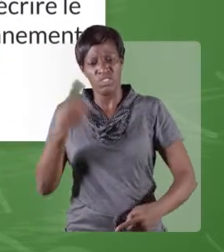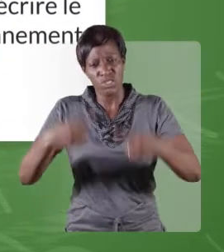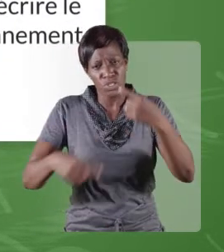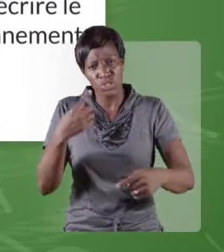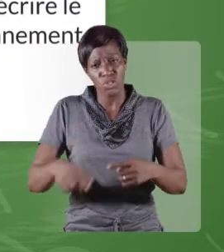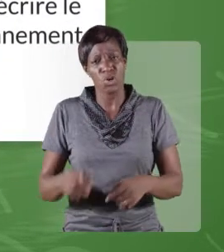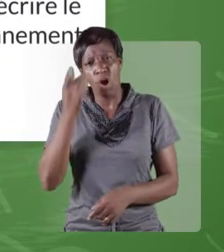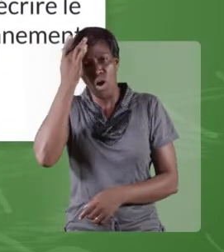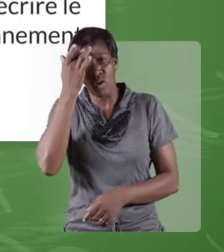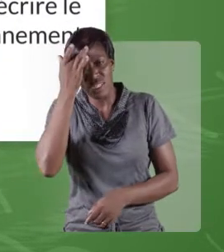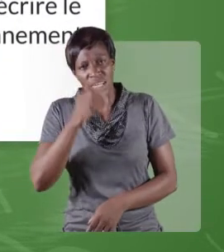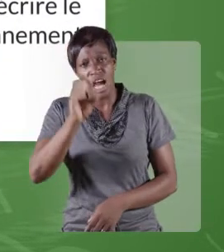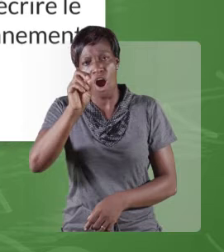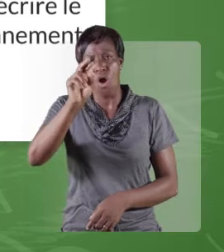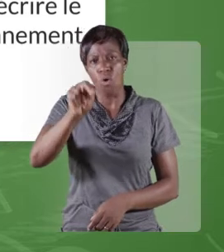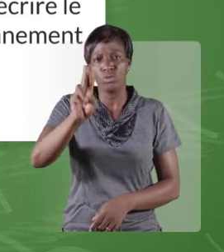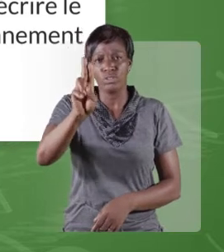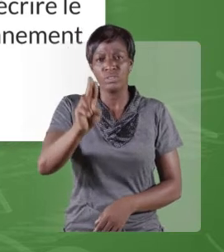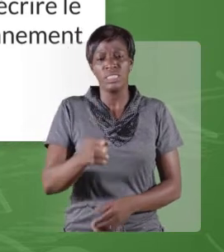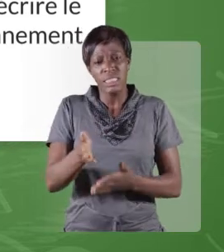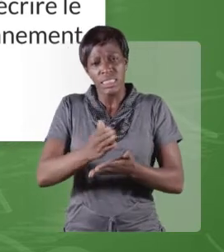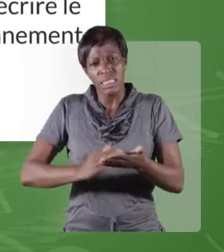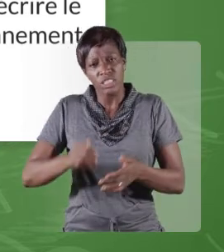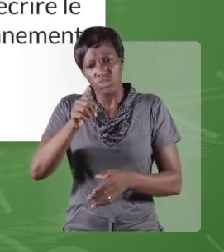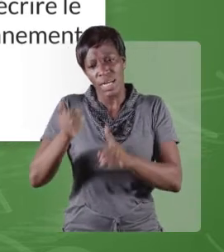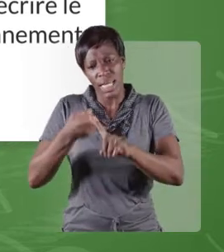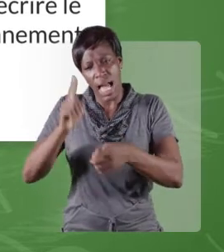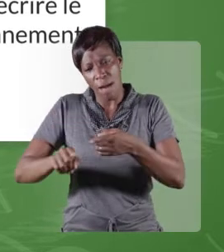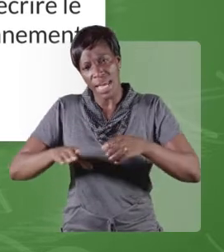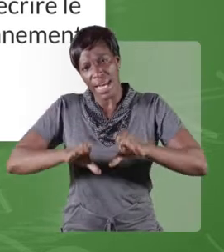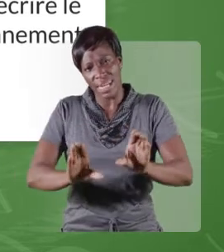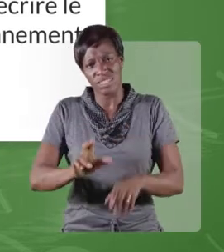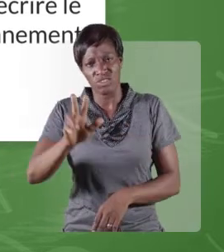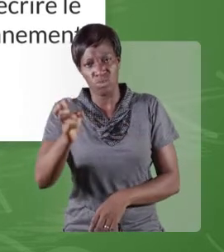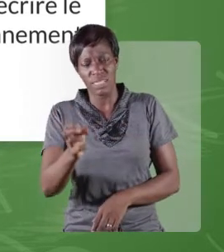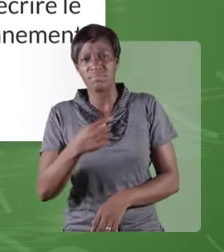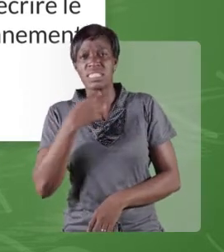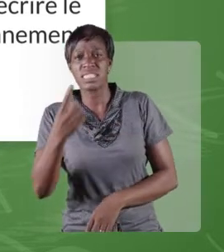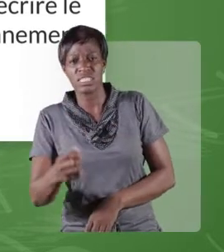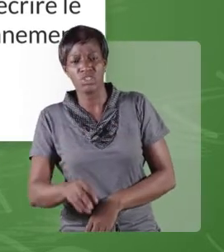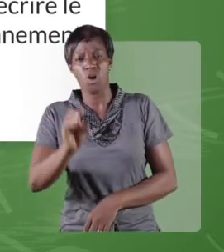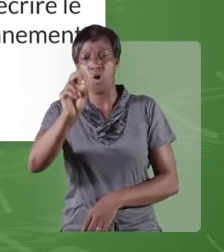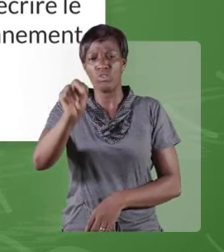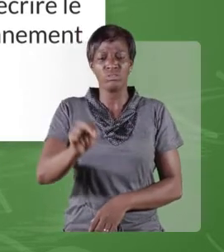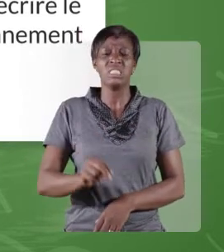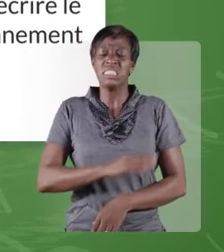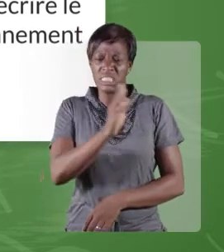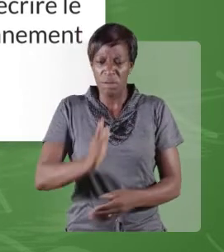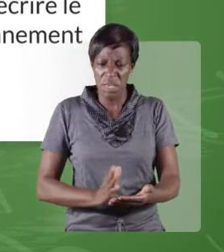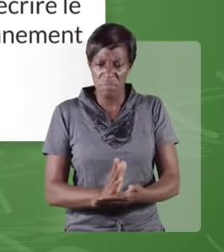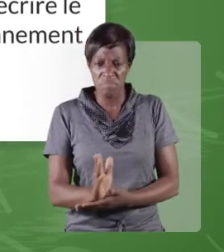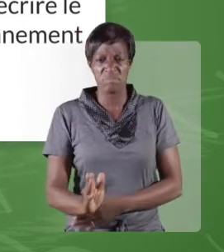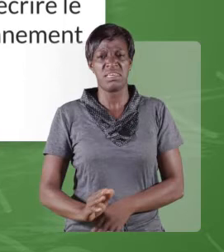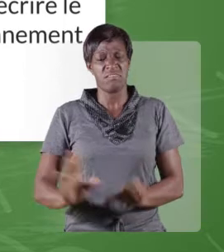l'ONU, certains de tes amis de classe de la 3e affirment que l'ONU n'a jamais joué le rôle